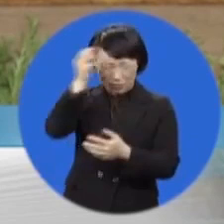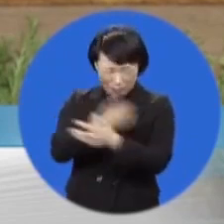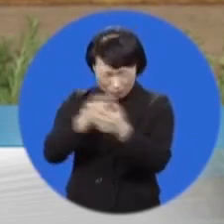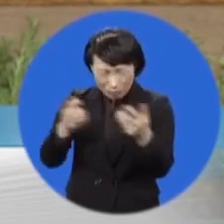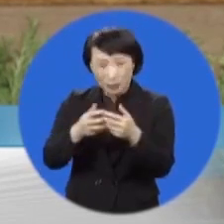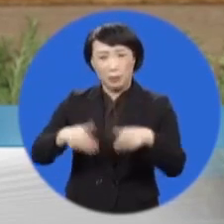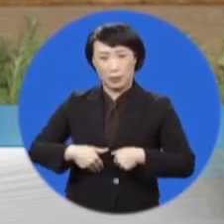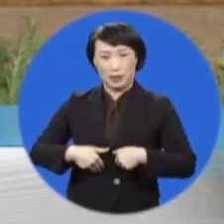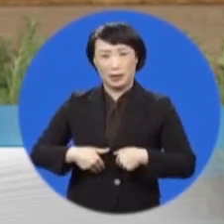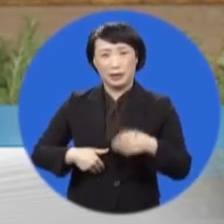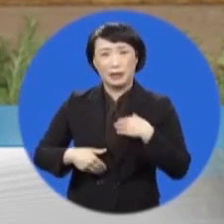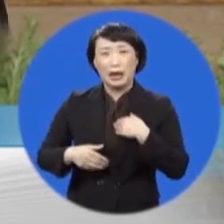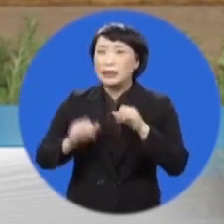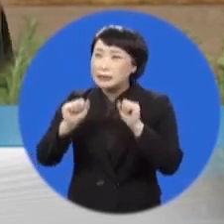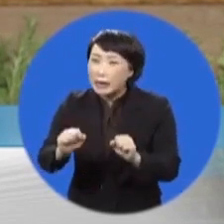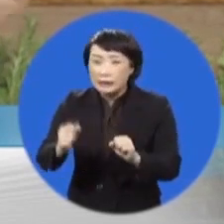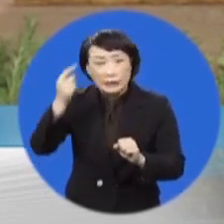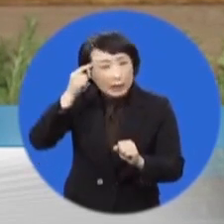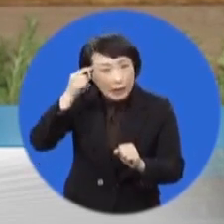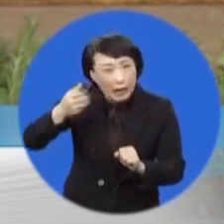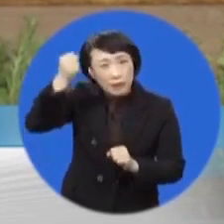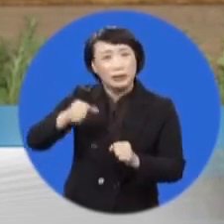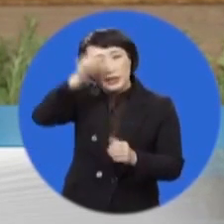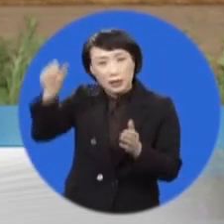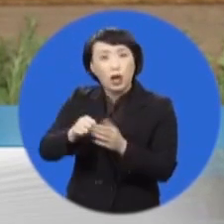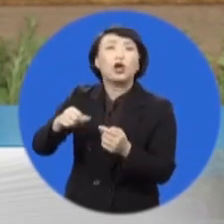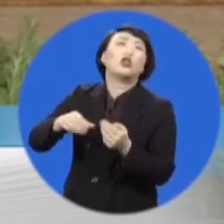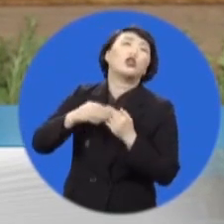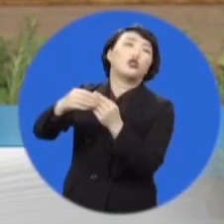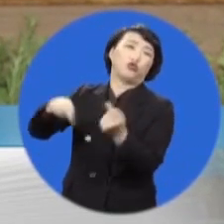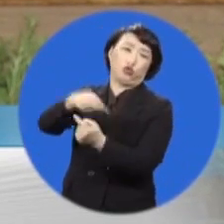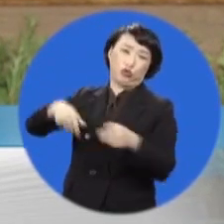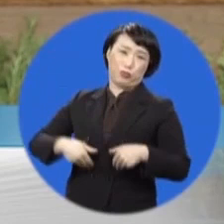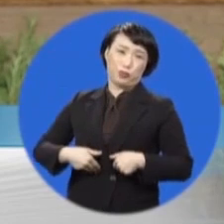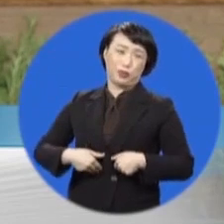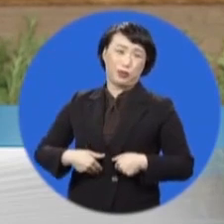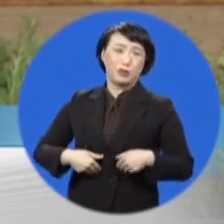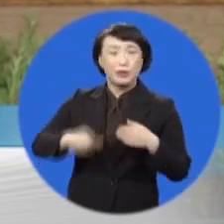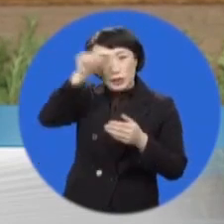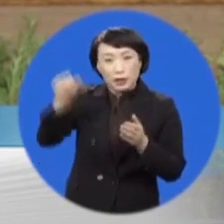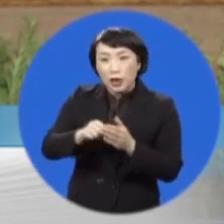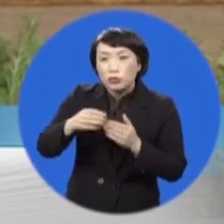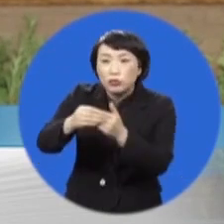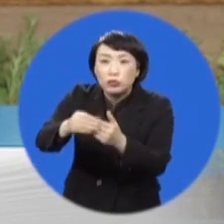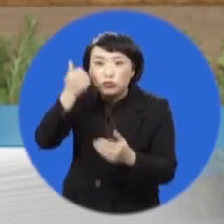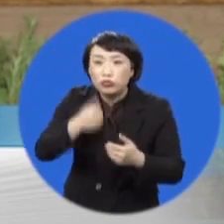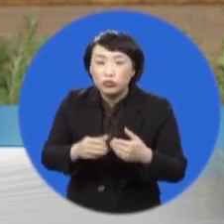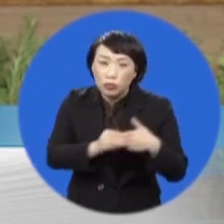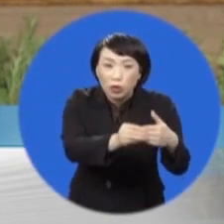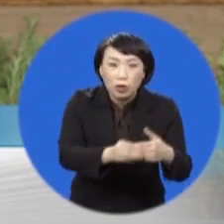충만해서 살아있는 생각으로 내 인생이 운영돼야 된 라임을 인생을 누가 움직인 야